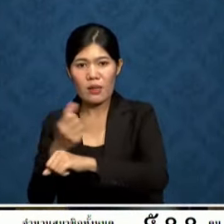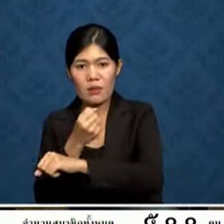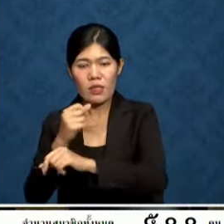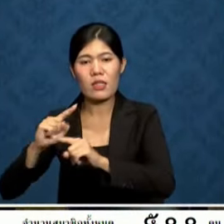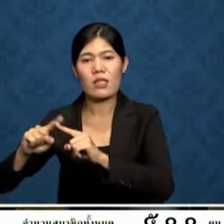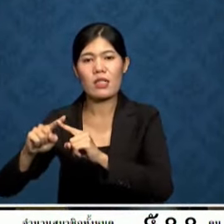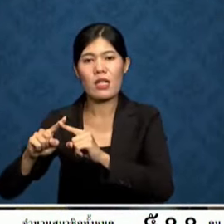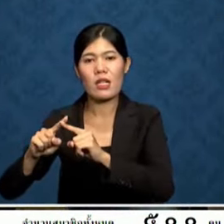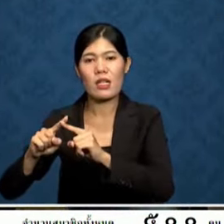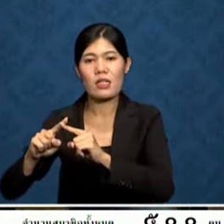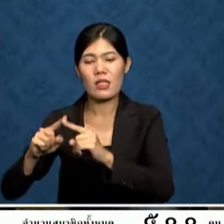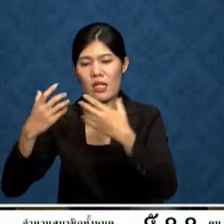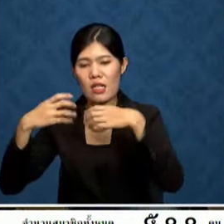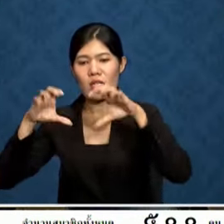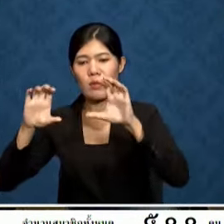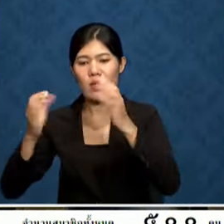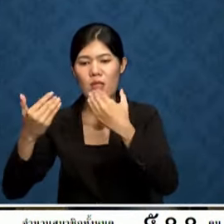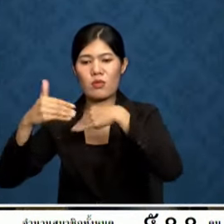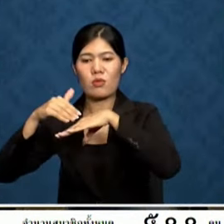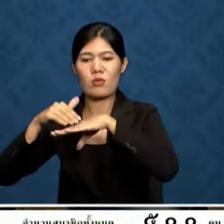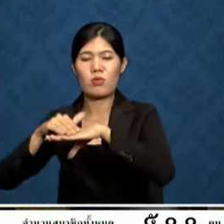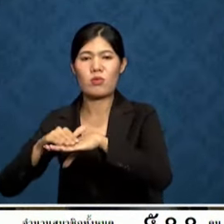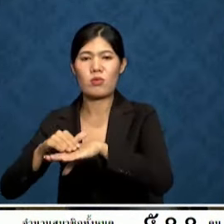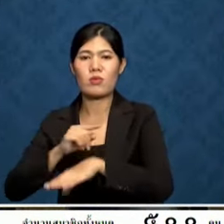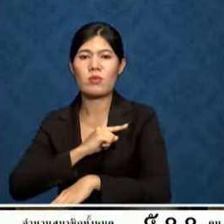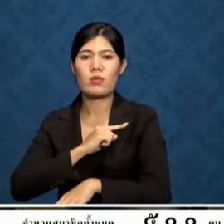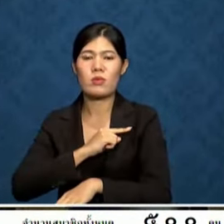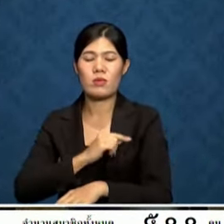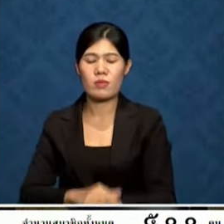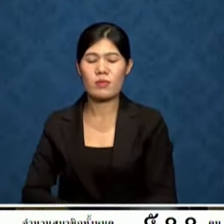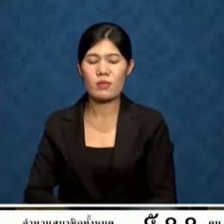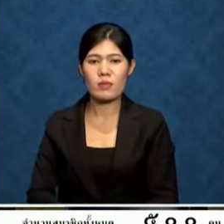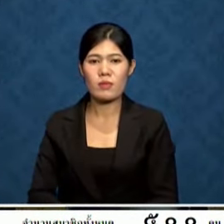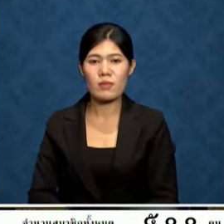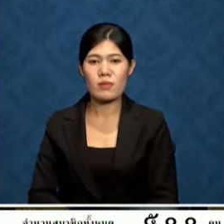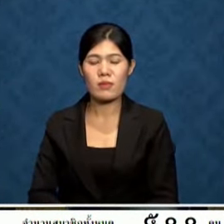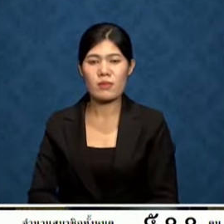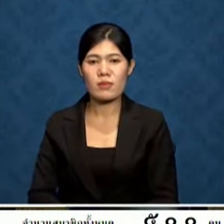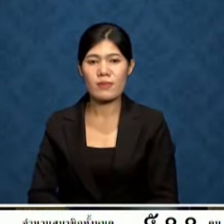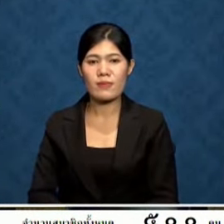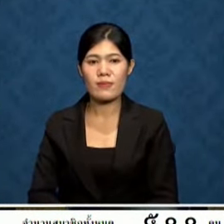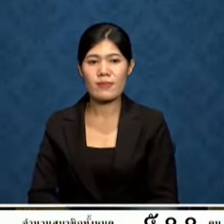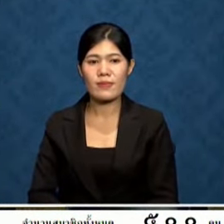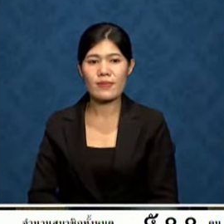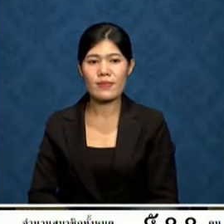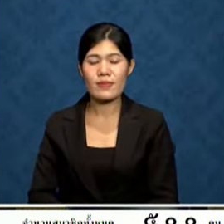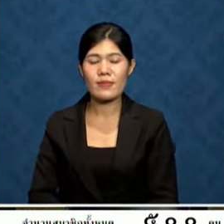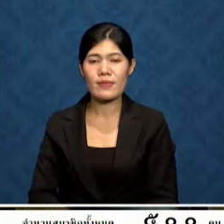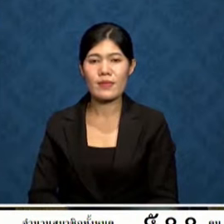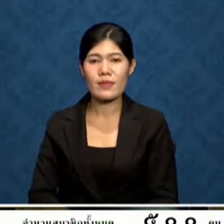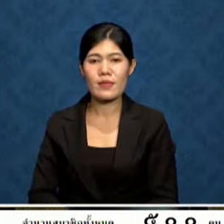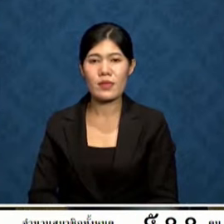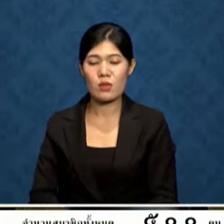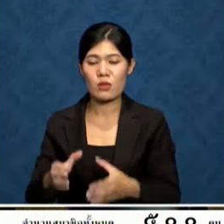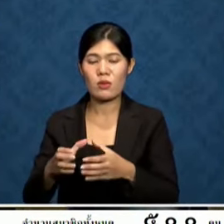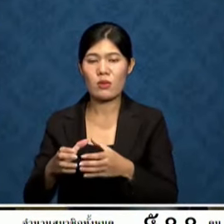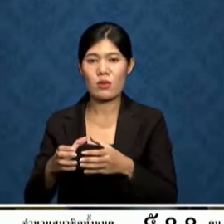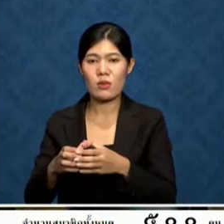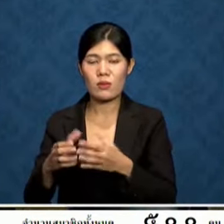สู่อำนาจจำนวนมากซึ่งเดี๋ยวท่านนายกและครมรอฟังการ